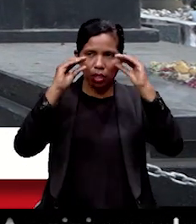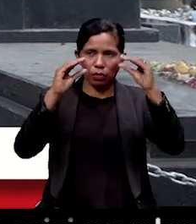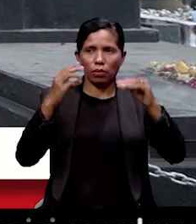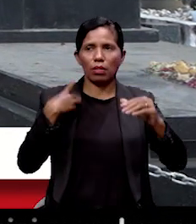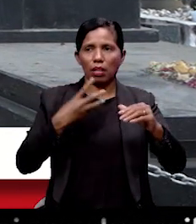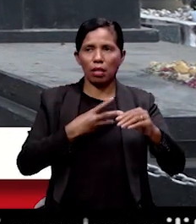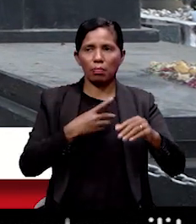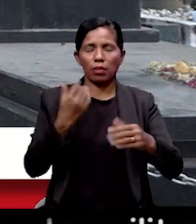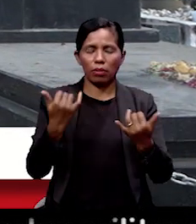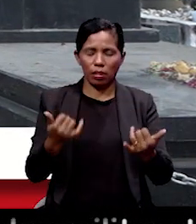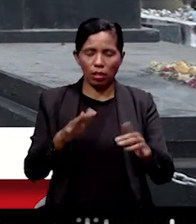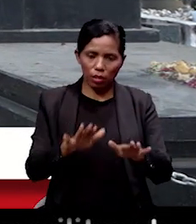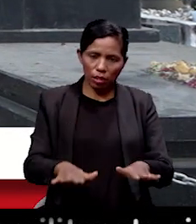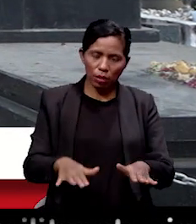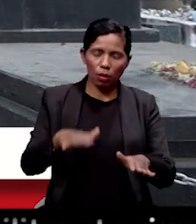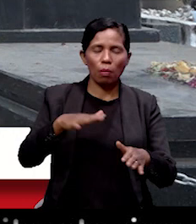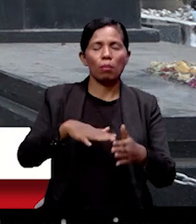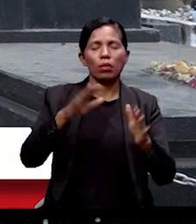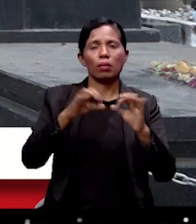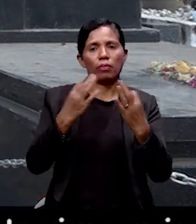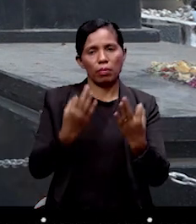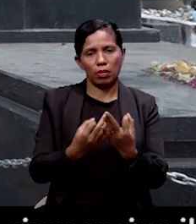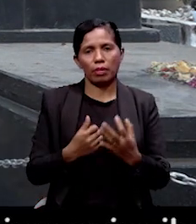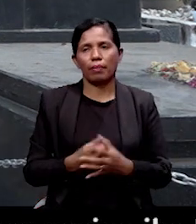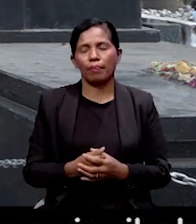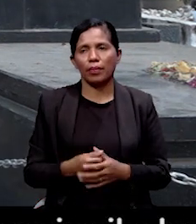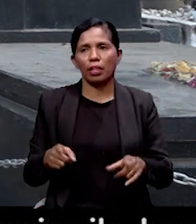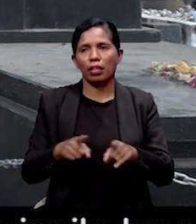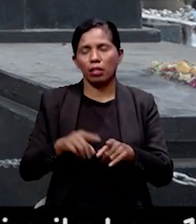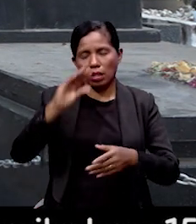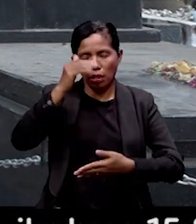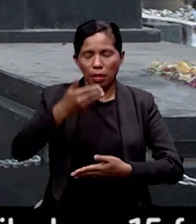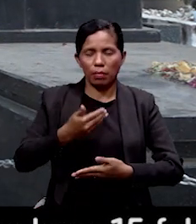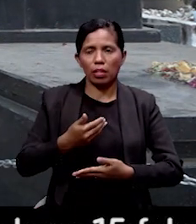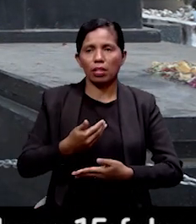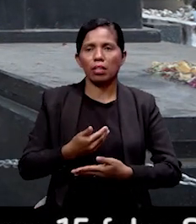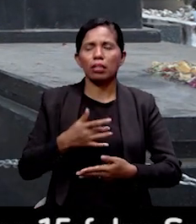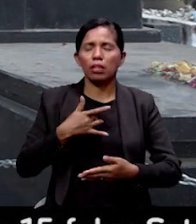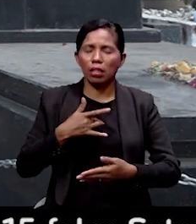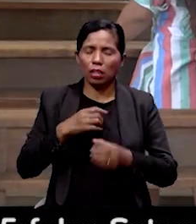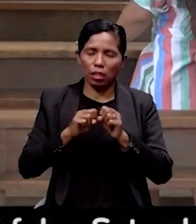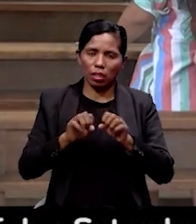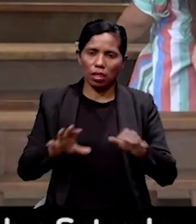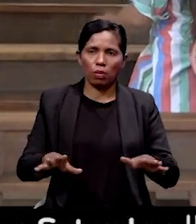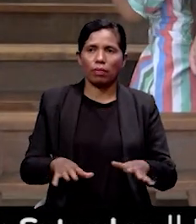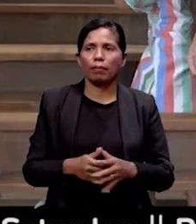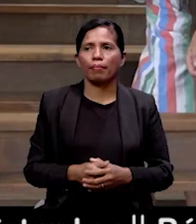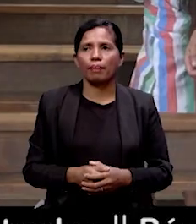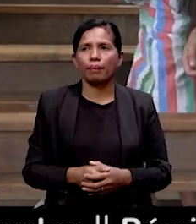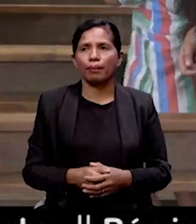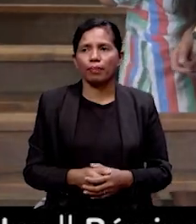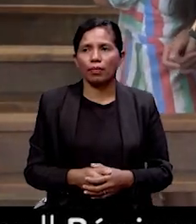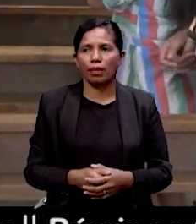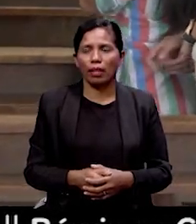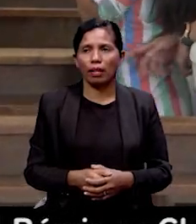hindor, ami bot, informa familia. Nudar oan senti lakon, ba amne aman.